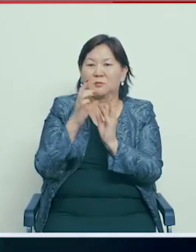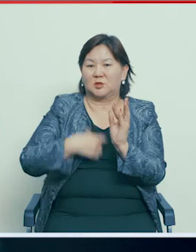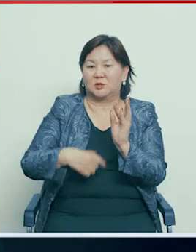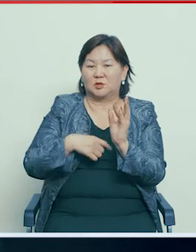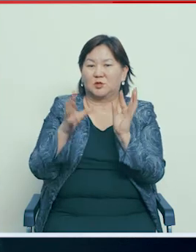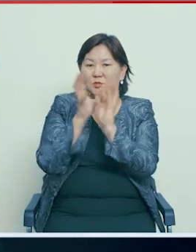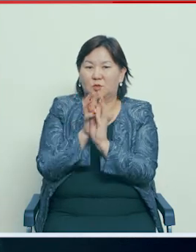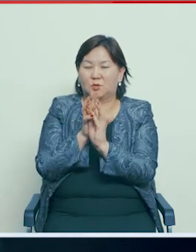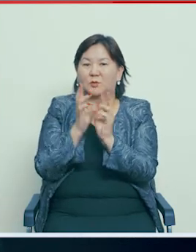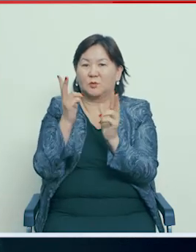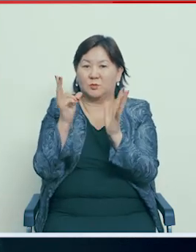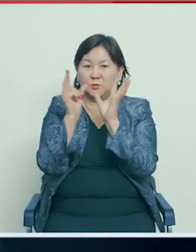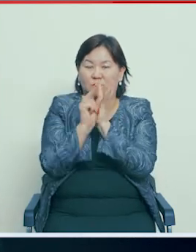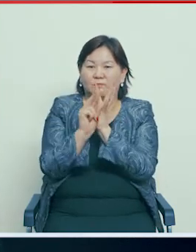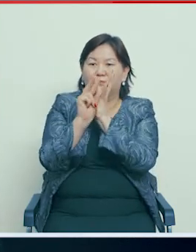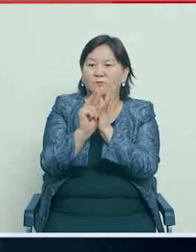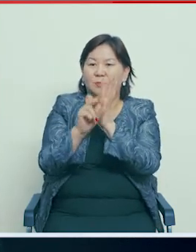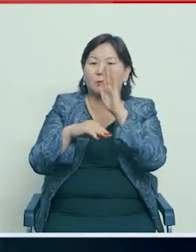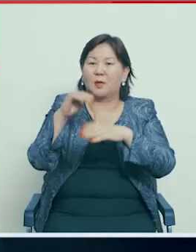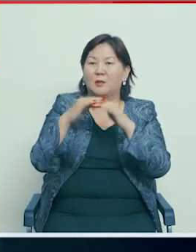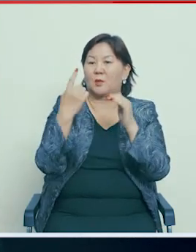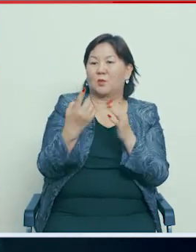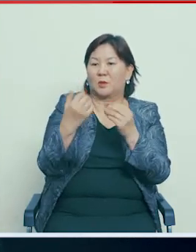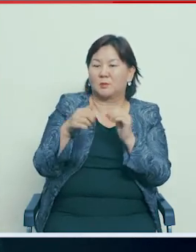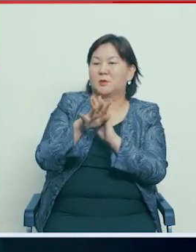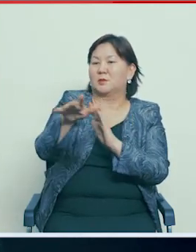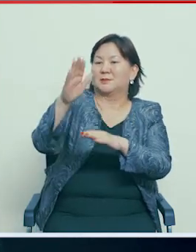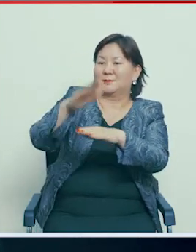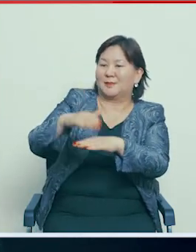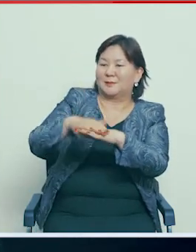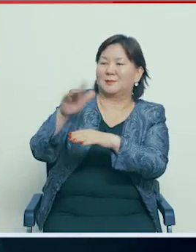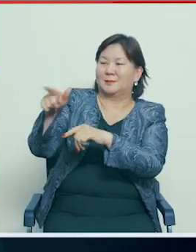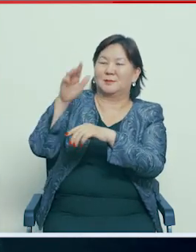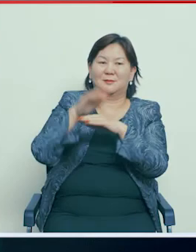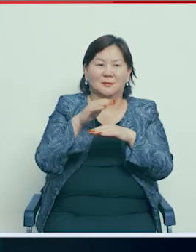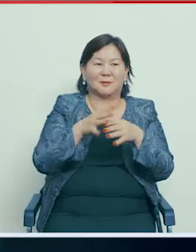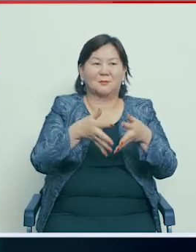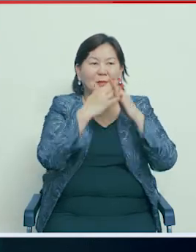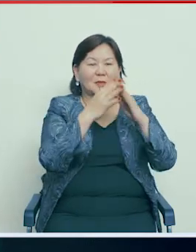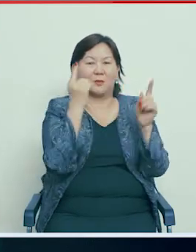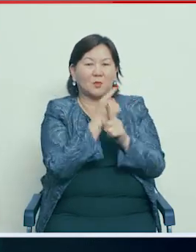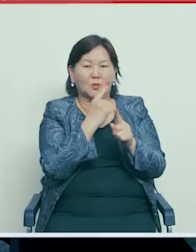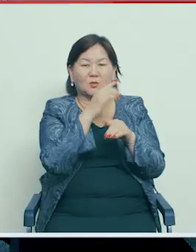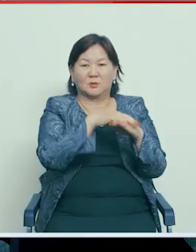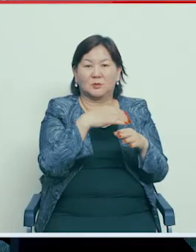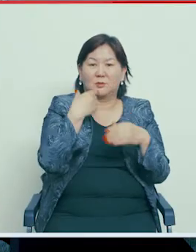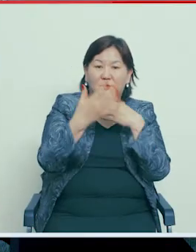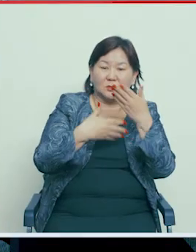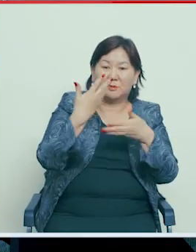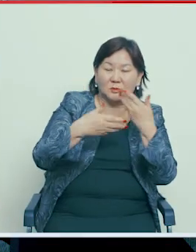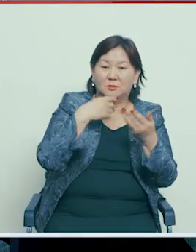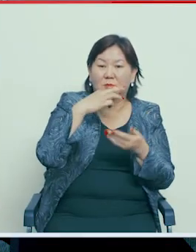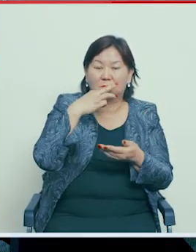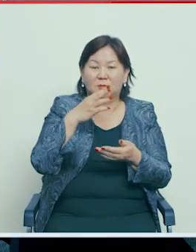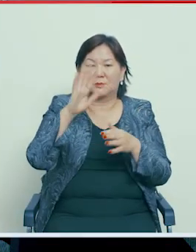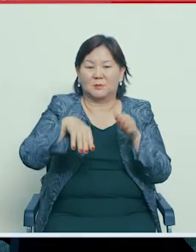комист ороод яг ингээд барилга хүлээж авахд энэ нь хүртээмжгүй энийгээ засан сайжруулах гэдэг аливаашаа ийм зөвлөгөөг өгөөд за тэрийг хийснийхэн